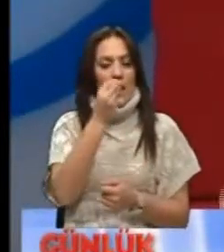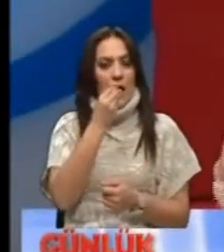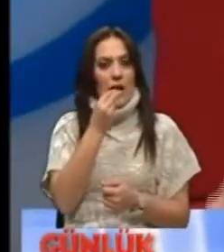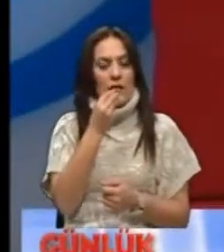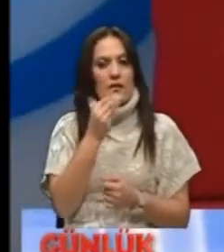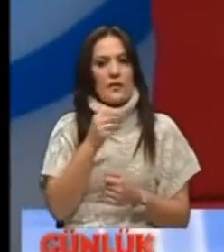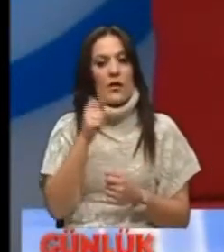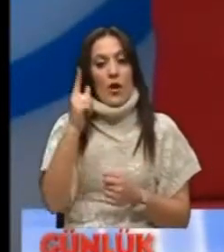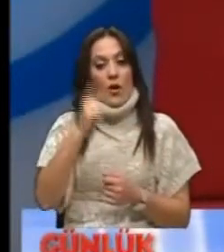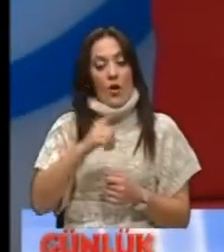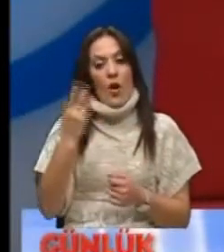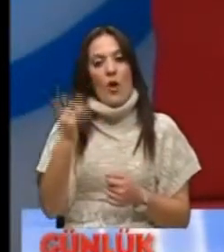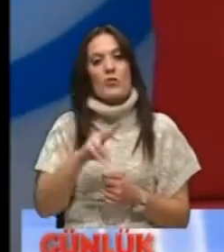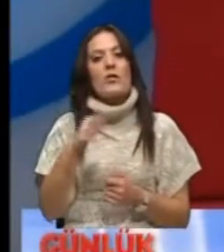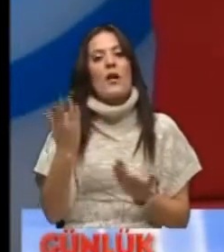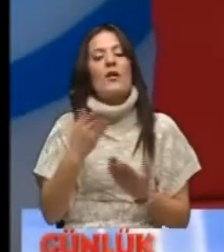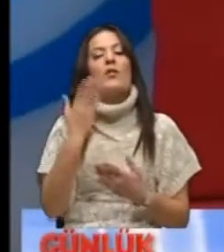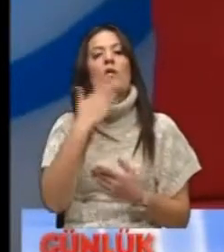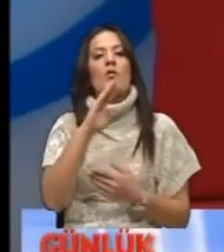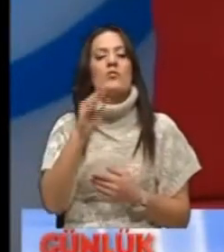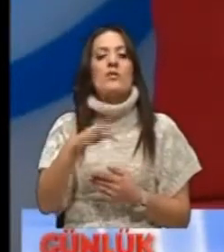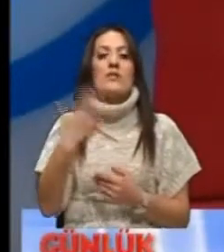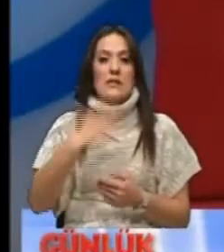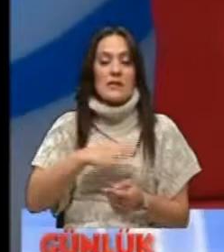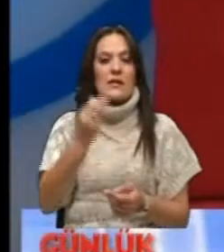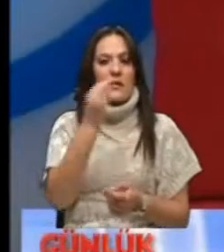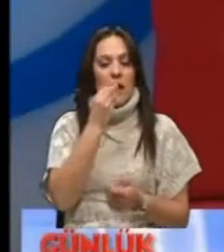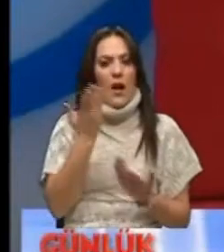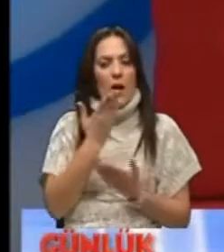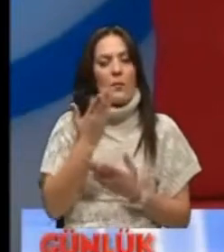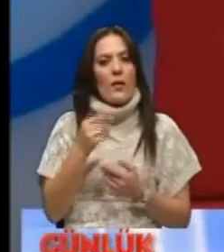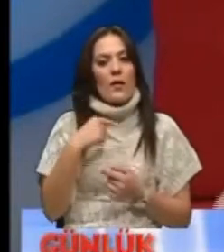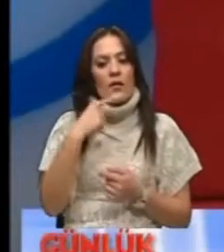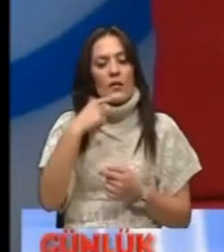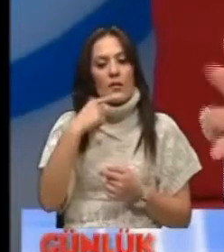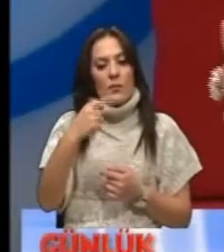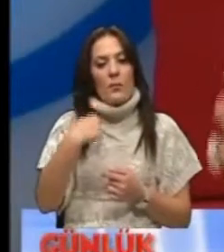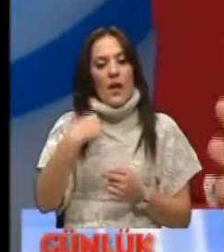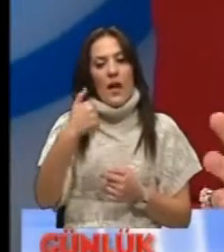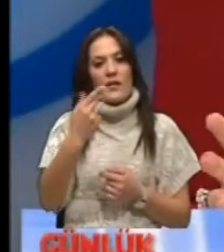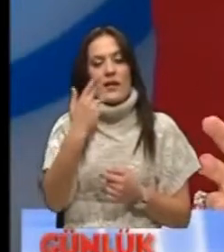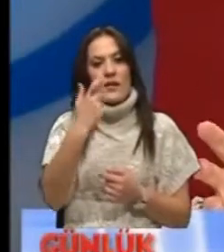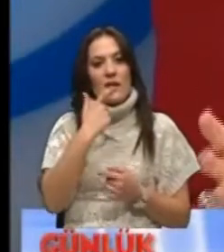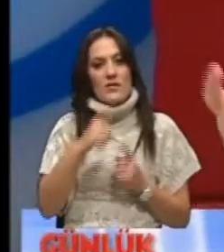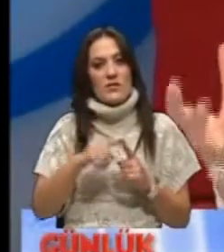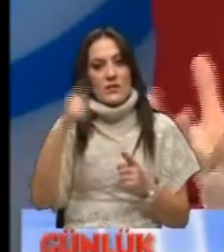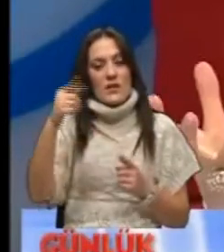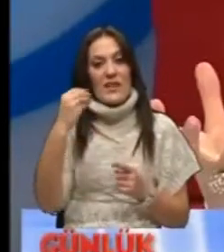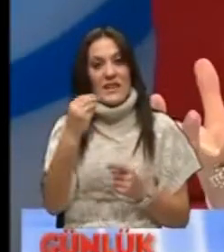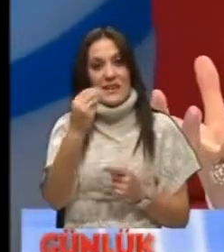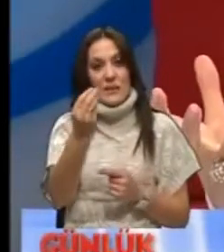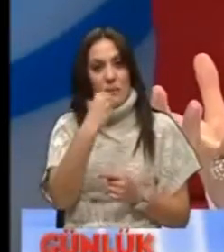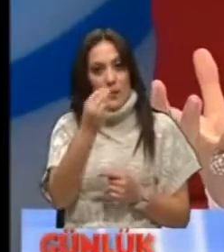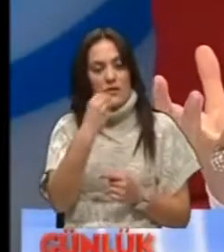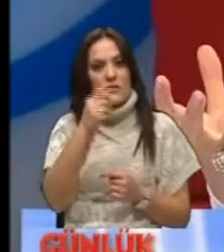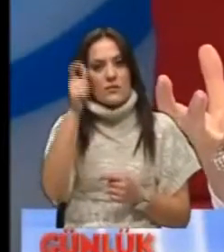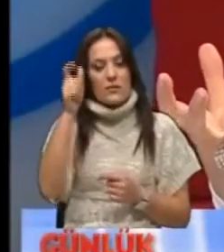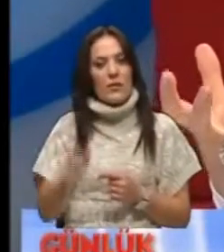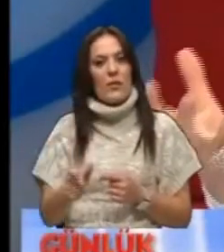Hani ölecek hali yok çocuğun. İsterse yer. Ama işte diyor ben diyor 6-7 yaşına kadar diyor. Hani iyi